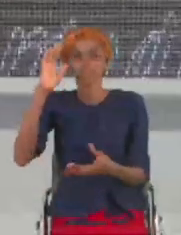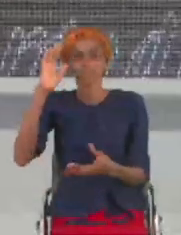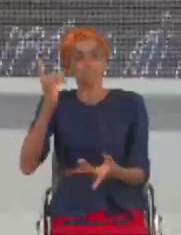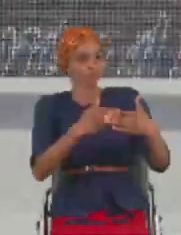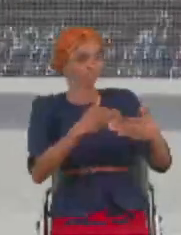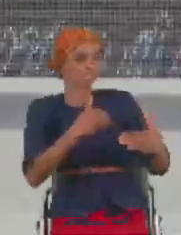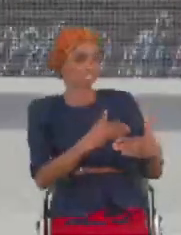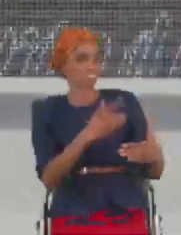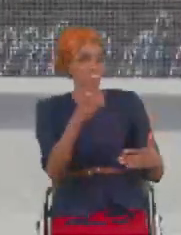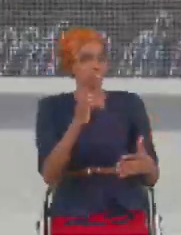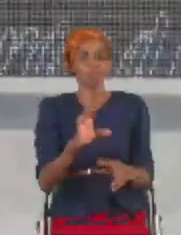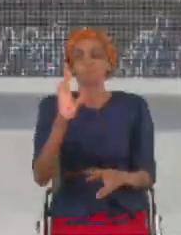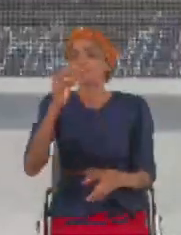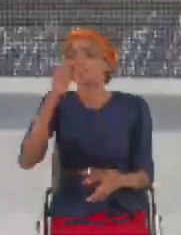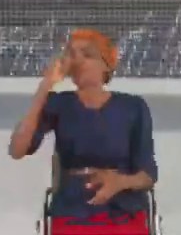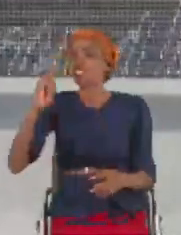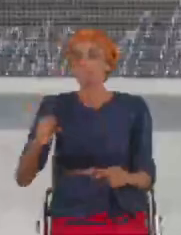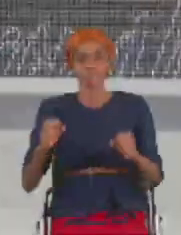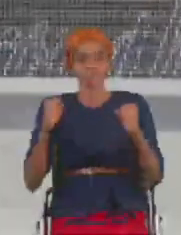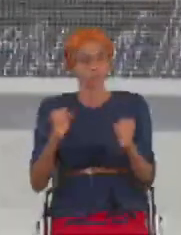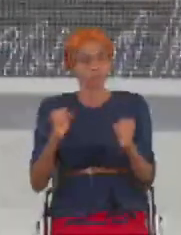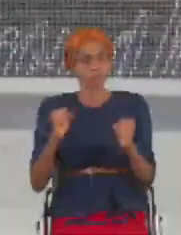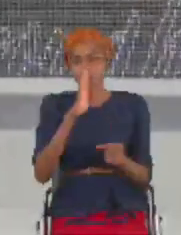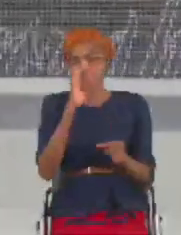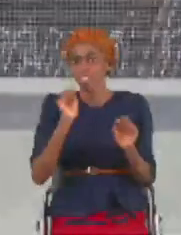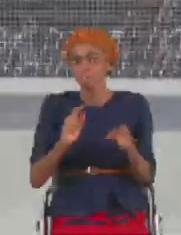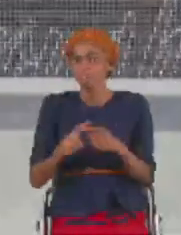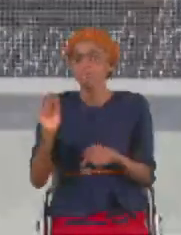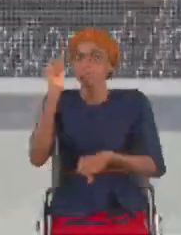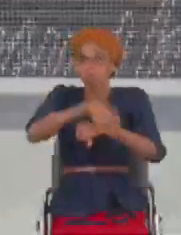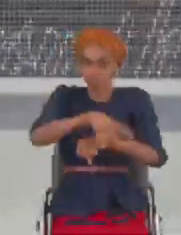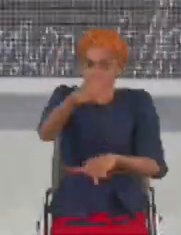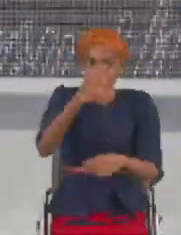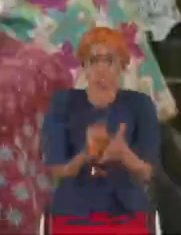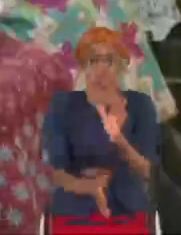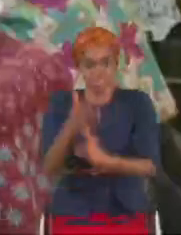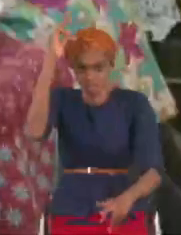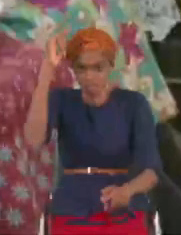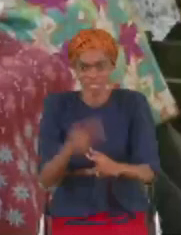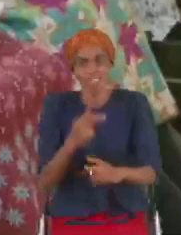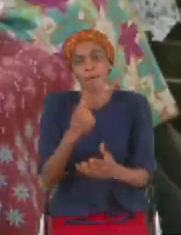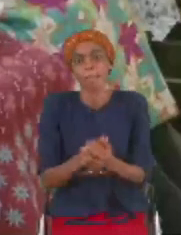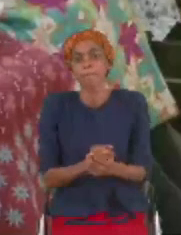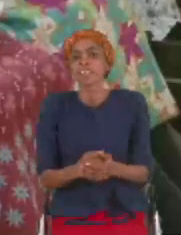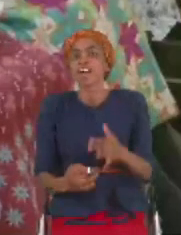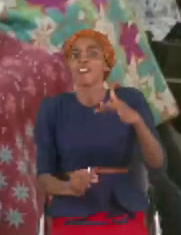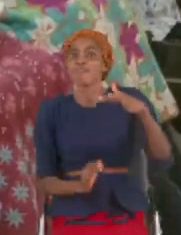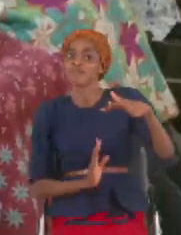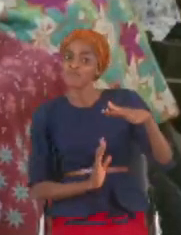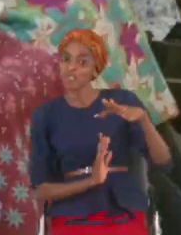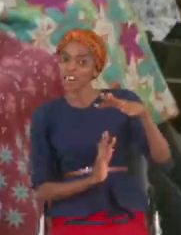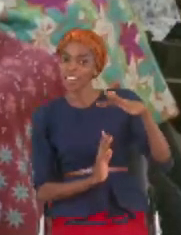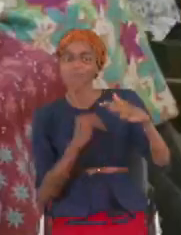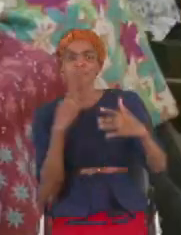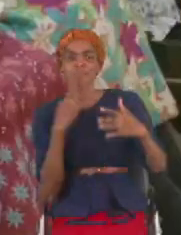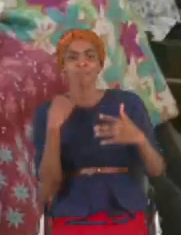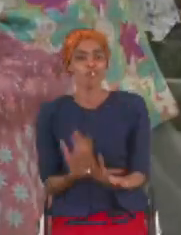s'approchera de toi aucune puissance maléfique ne pourra te vexe au nom de jésus flamme de